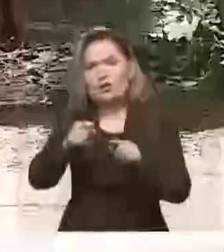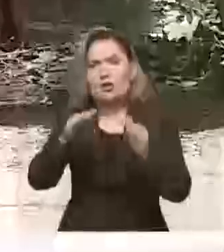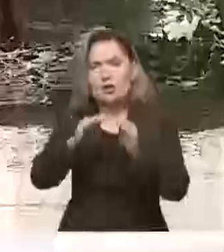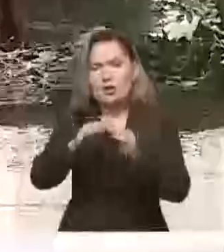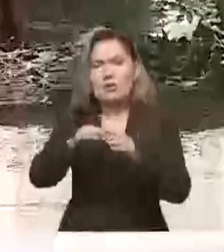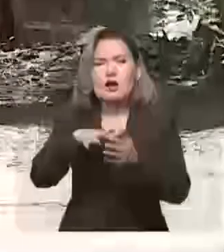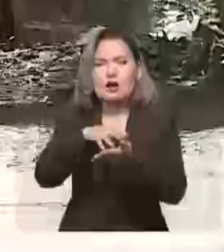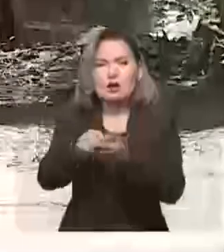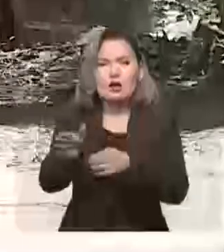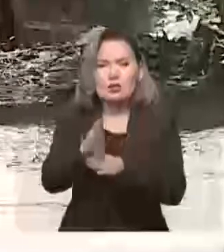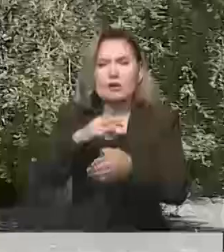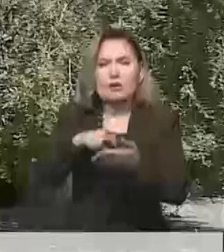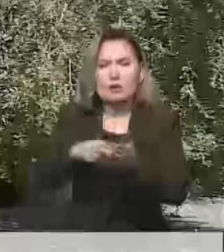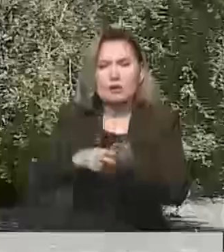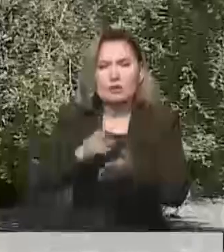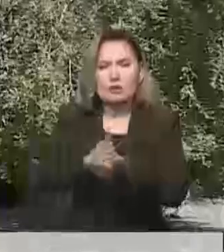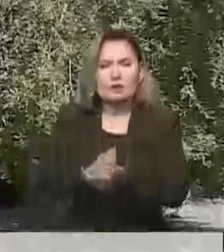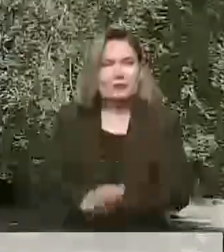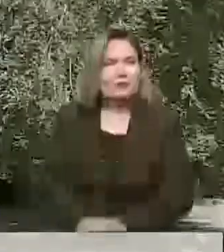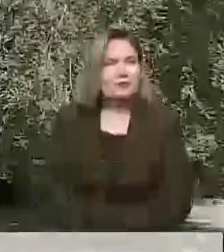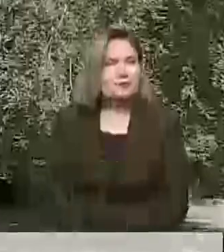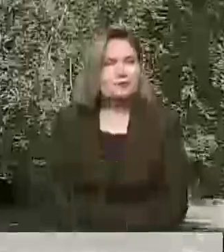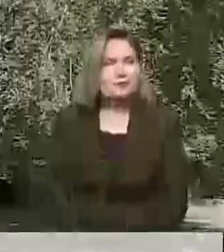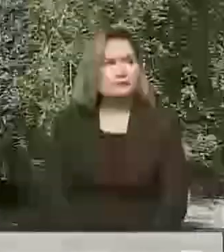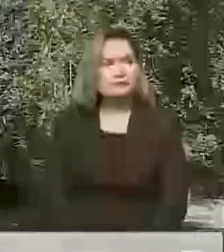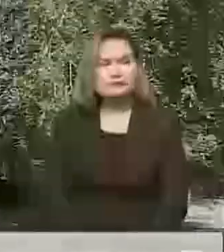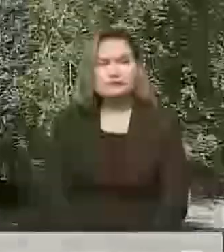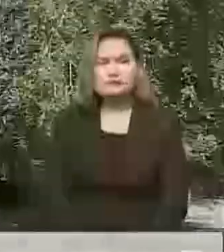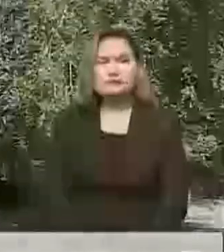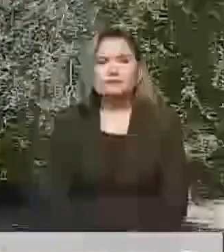Молдабеков, Айбек Даутов, Ақтөбе 24 кезі.